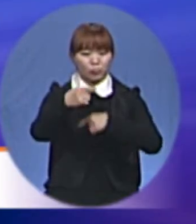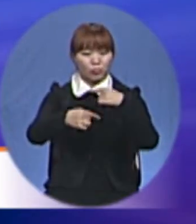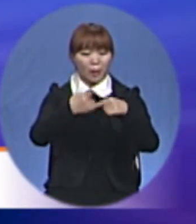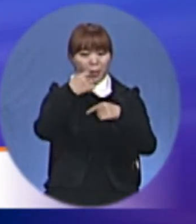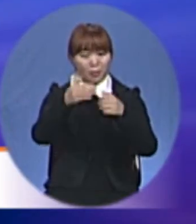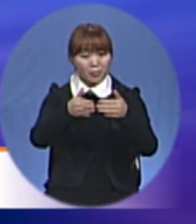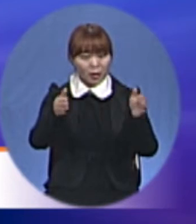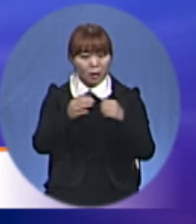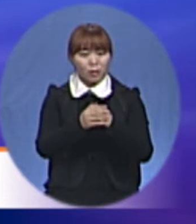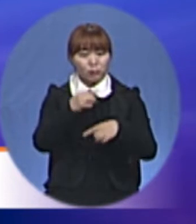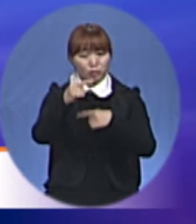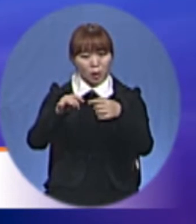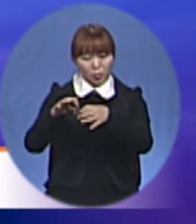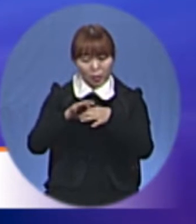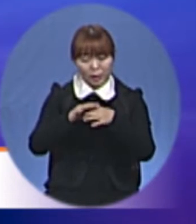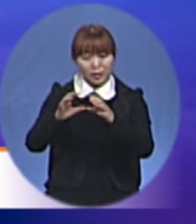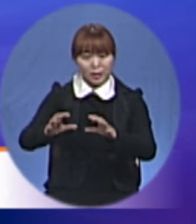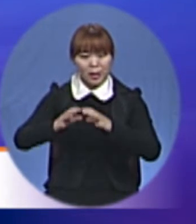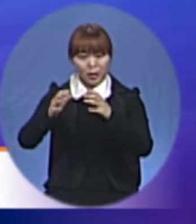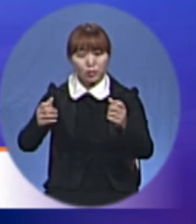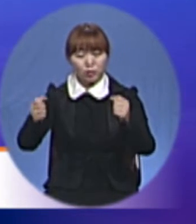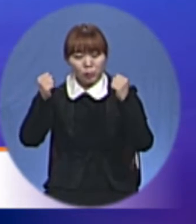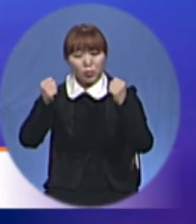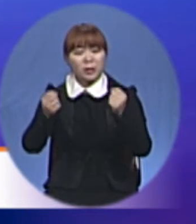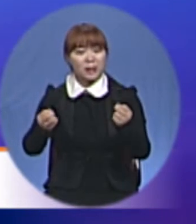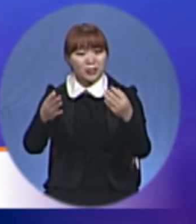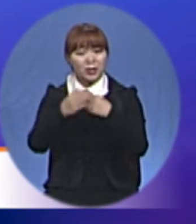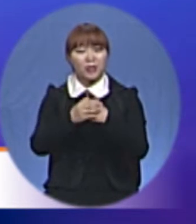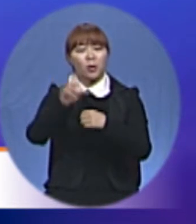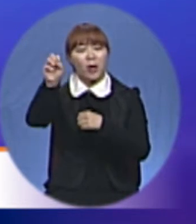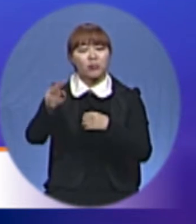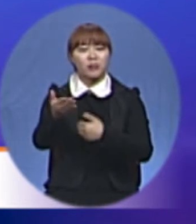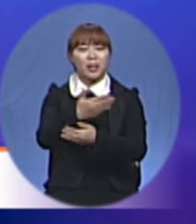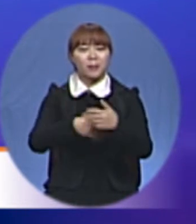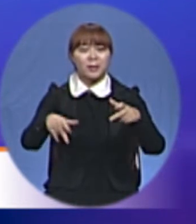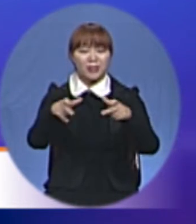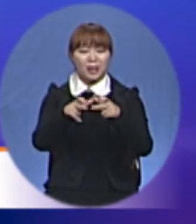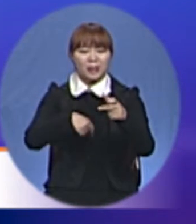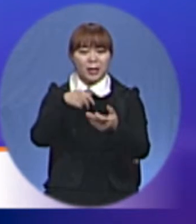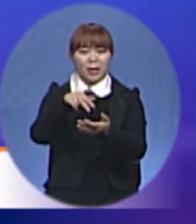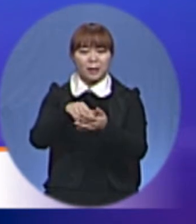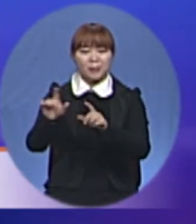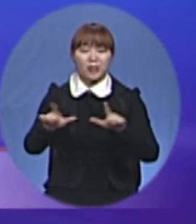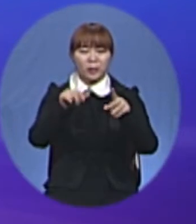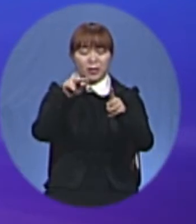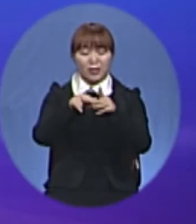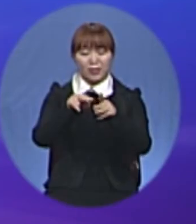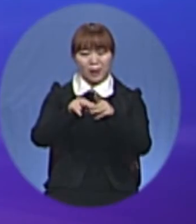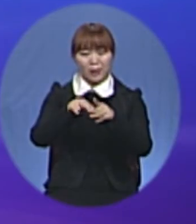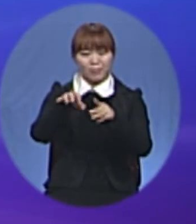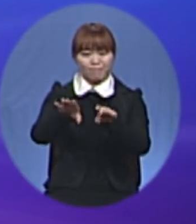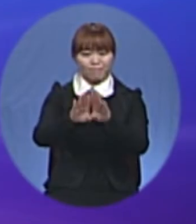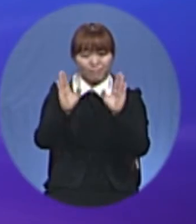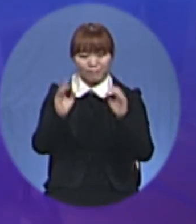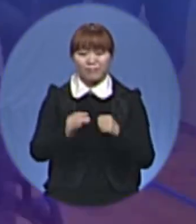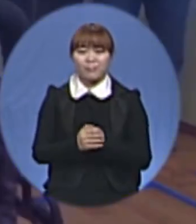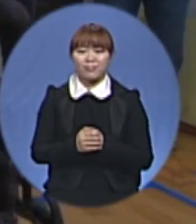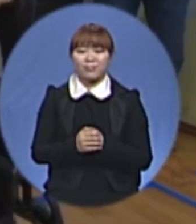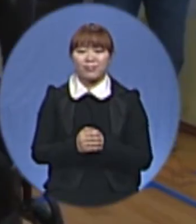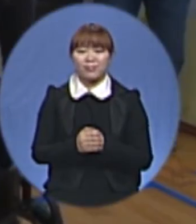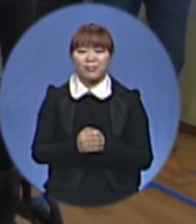수화교실, 이 수화로 통하는 세상 수료식이 광주 나눔 장애인 자립생활센터에서 열렸습니다.